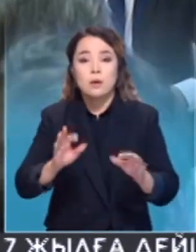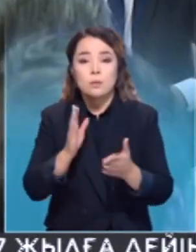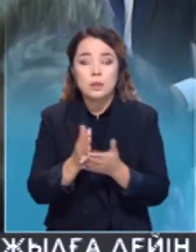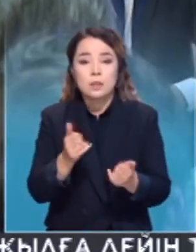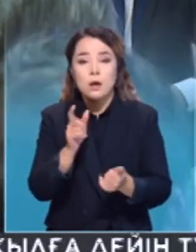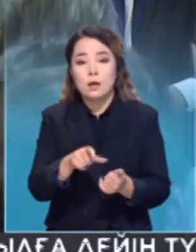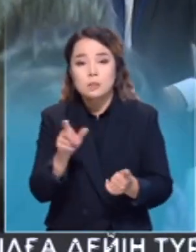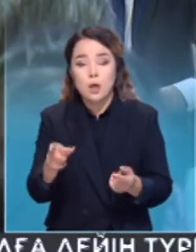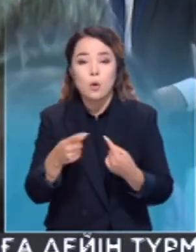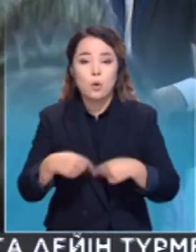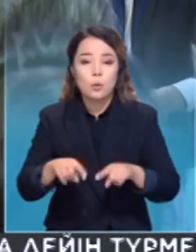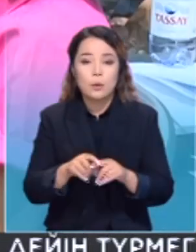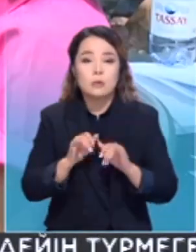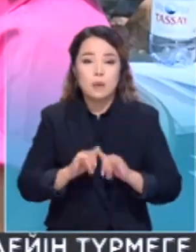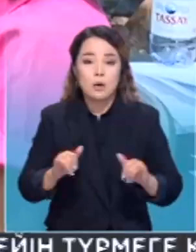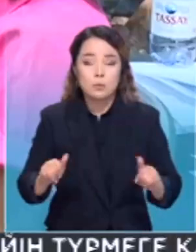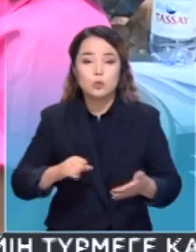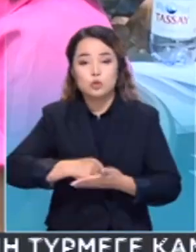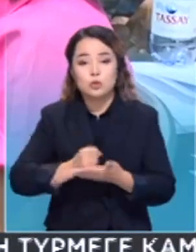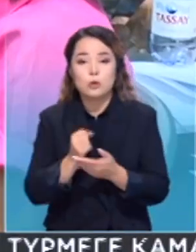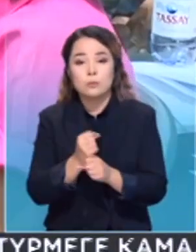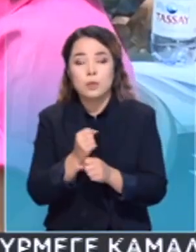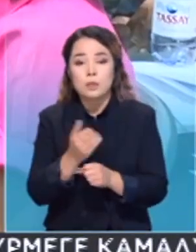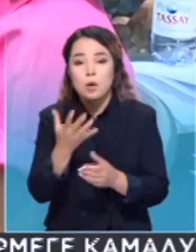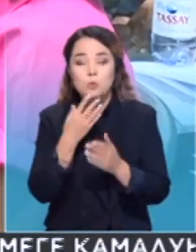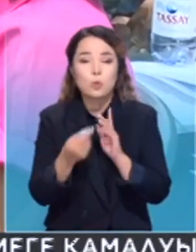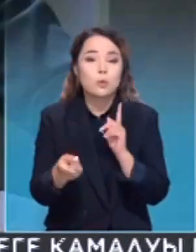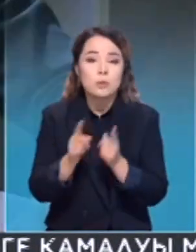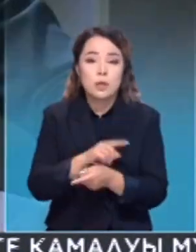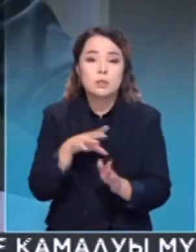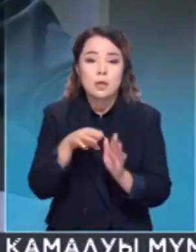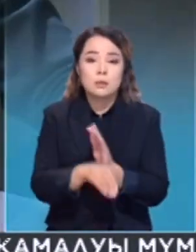негізінде азаматтық қоғамды дамыту тұжырымдамасына